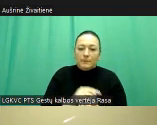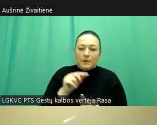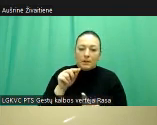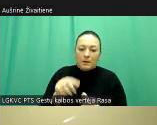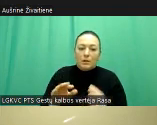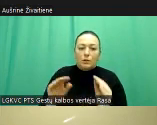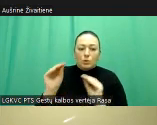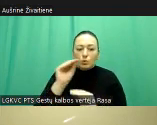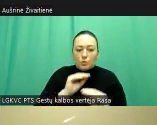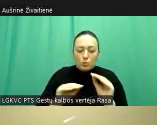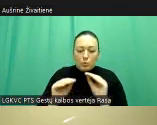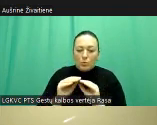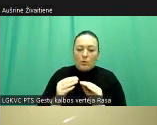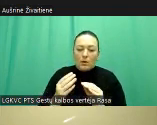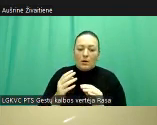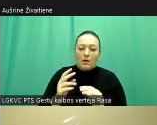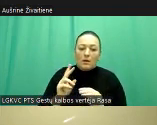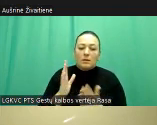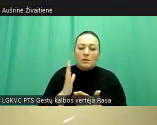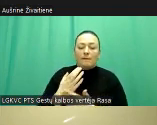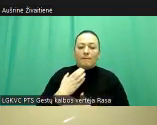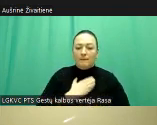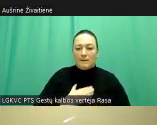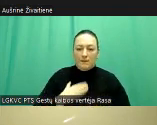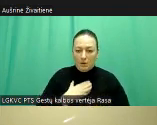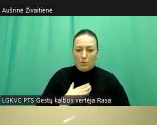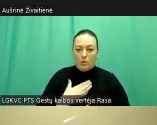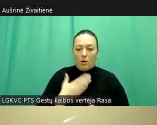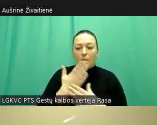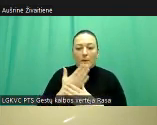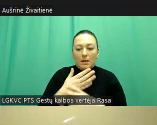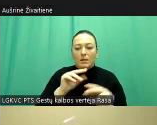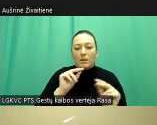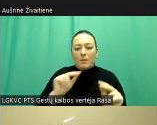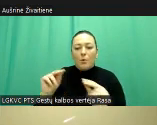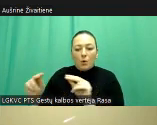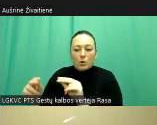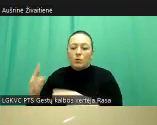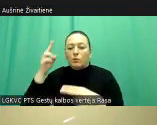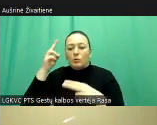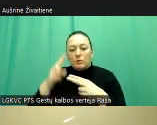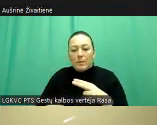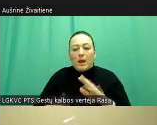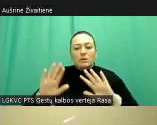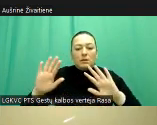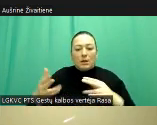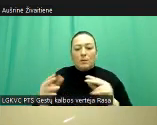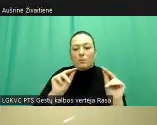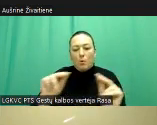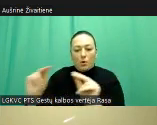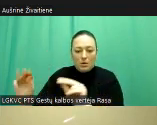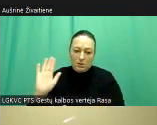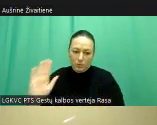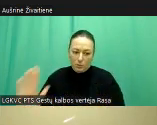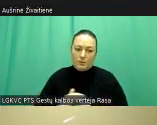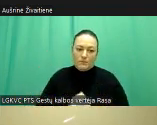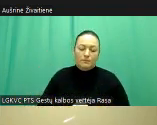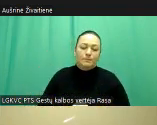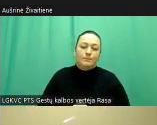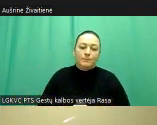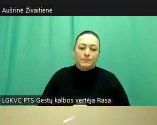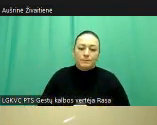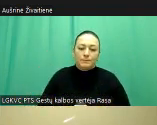sukuria tam tikrą pagrindą, kurio pagalba mokytojai gali nutarti, kaip jie mokys turinį.